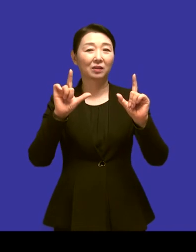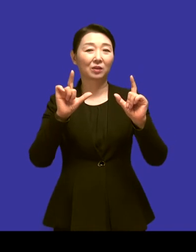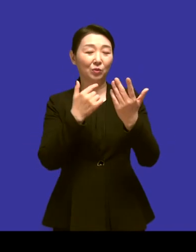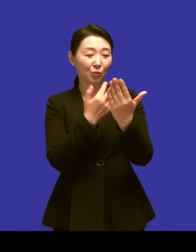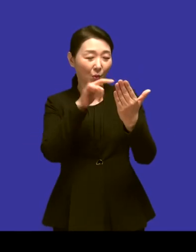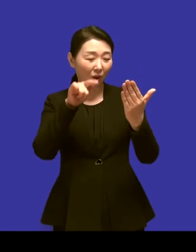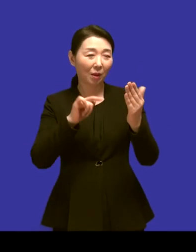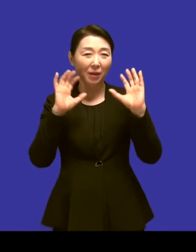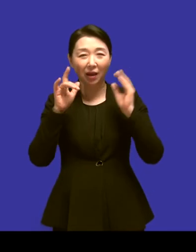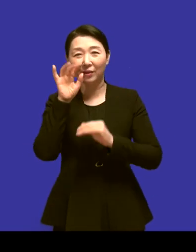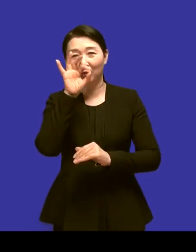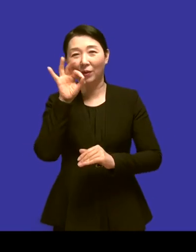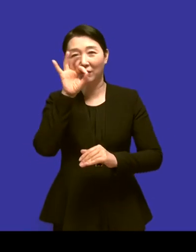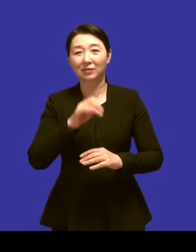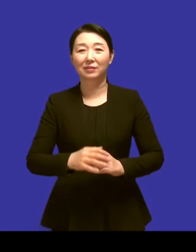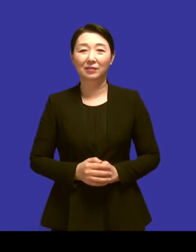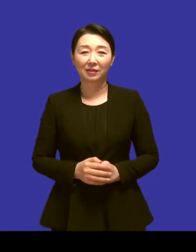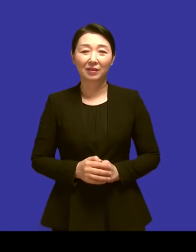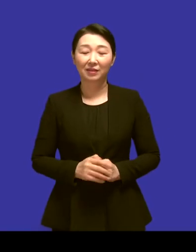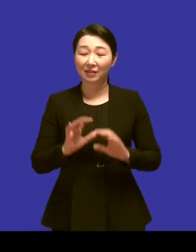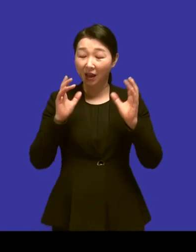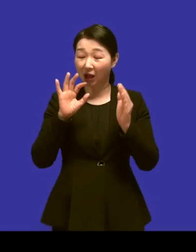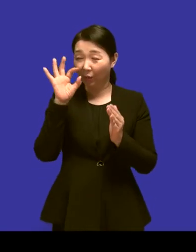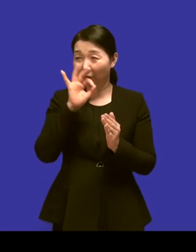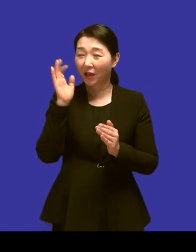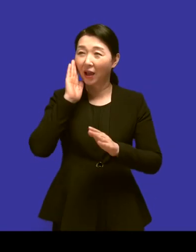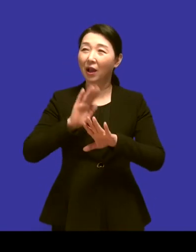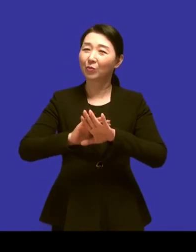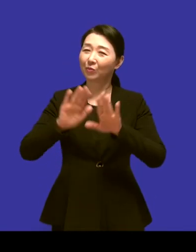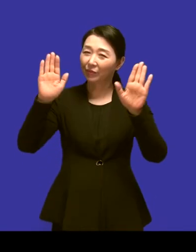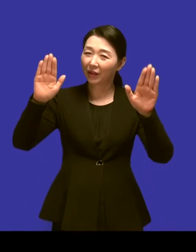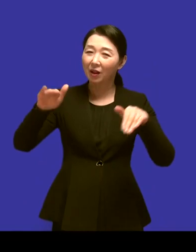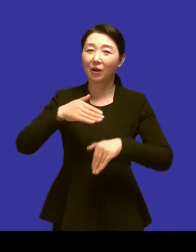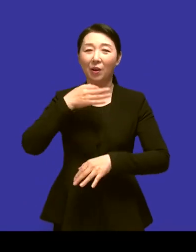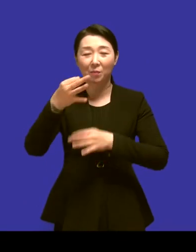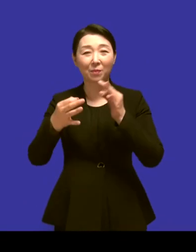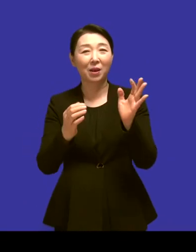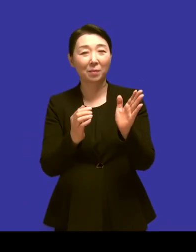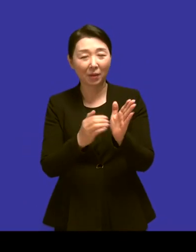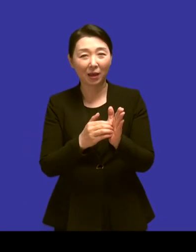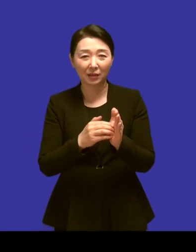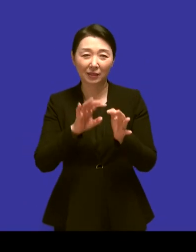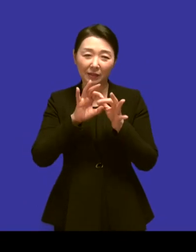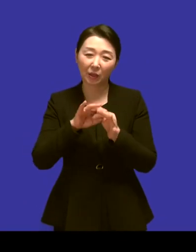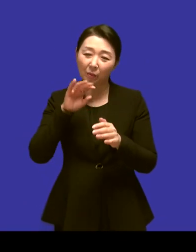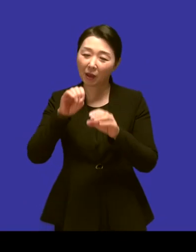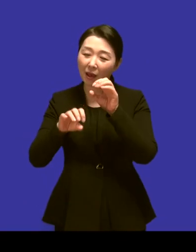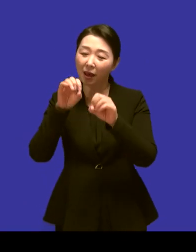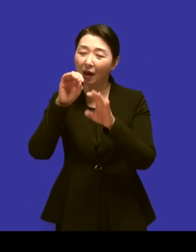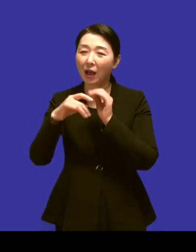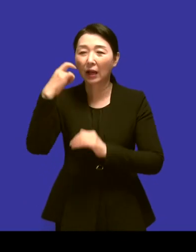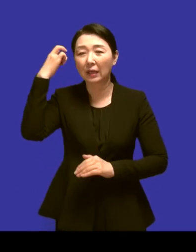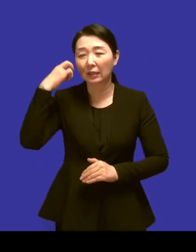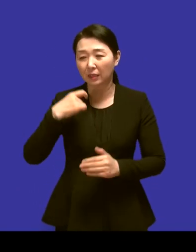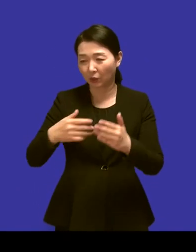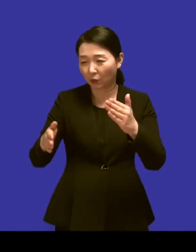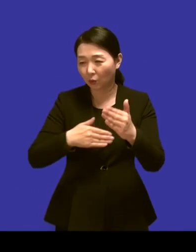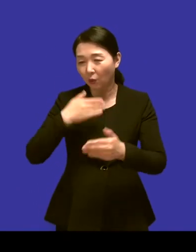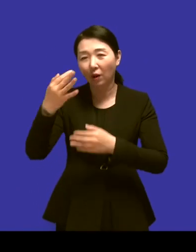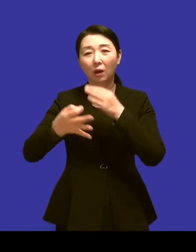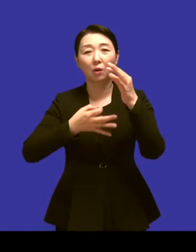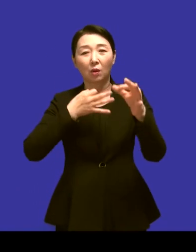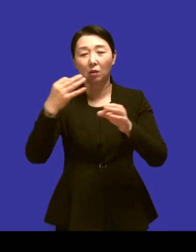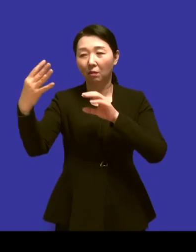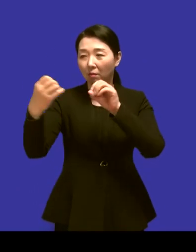일어나면 거울 앞에 악이 되지. 그 악이 되지는 하늘을 날 거라고 외치. 그렇게 계속 말하다 느낀 공허한 외침.